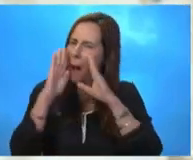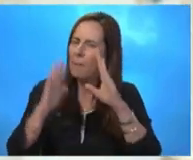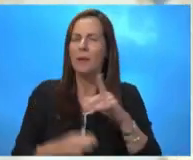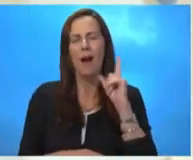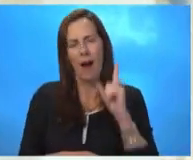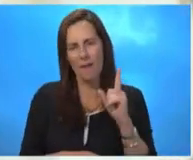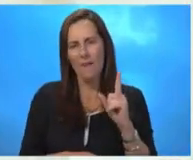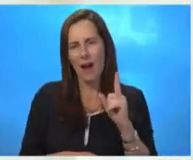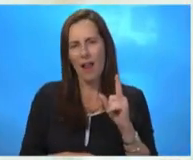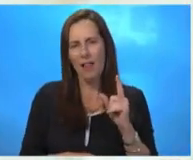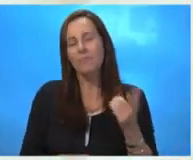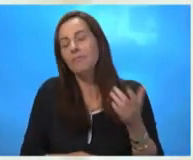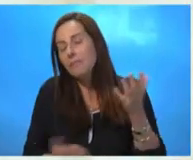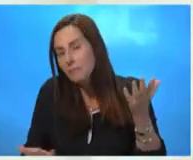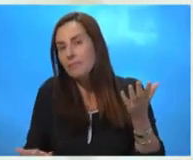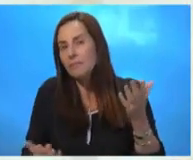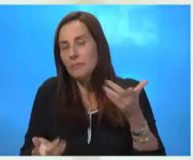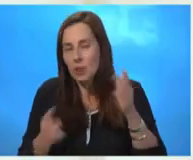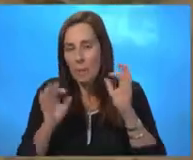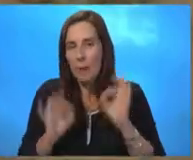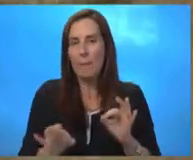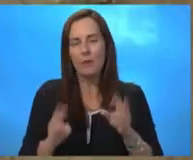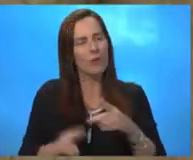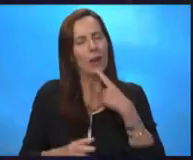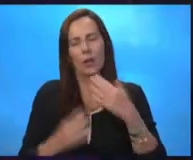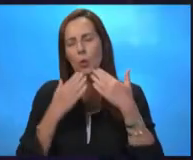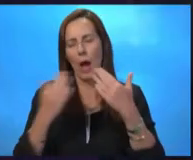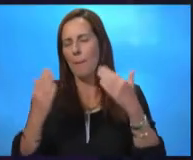אבל כנראה שבאמת אפשר להגיד תודה רבה.